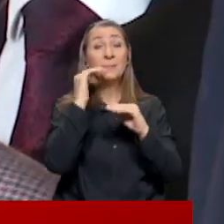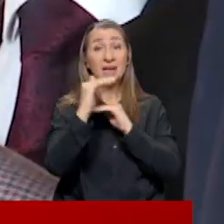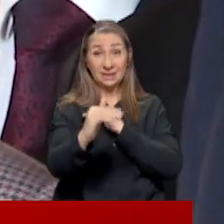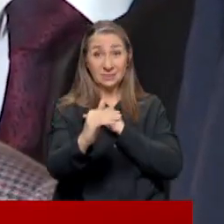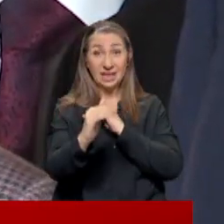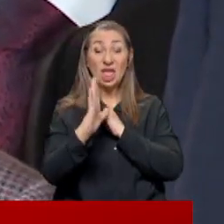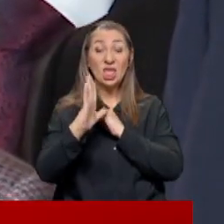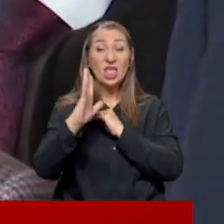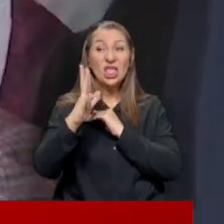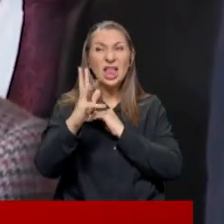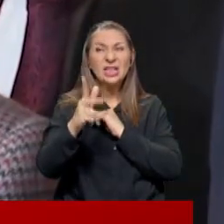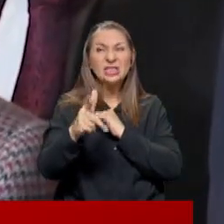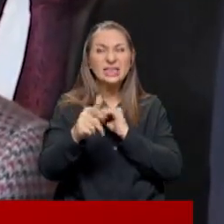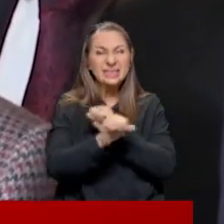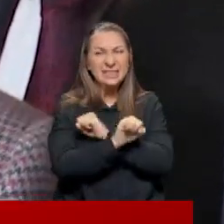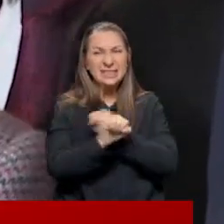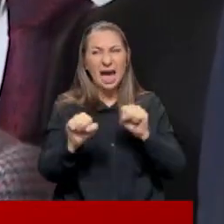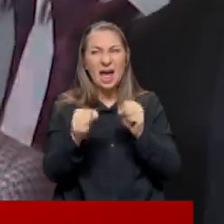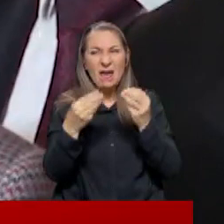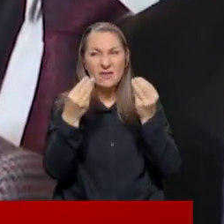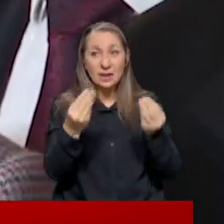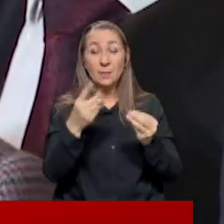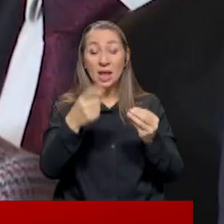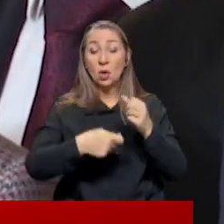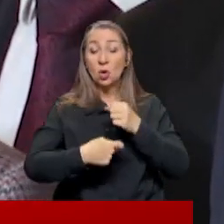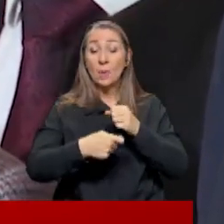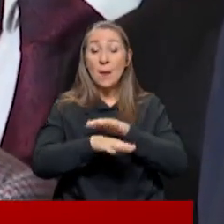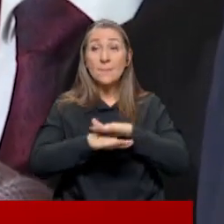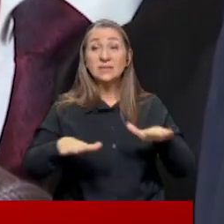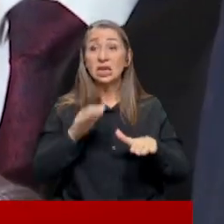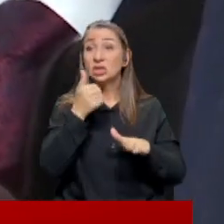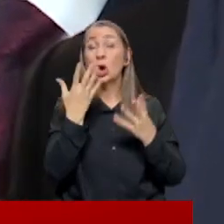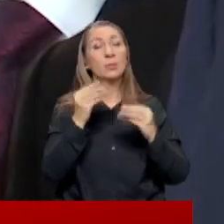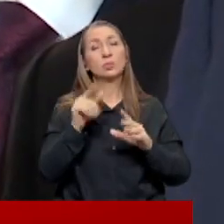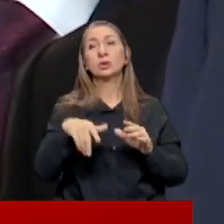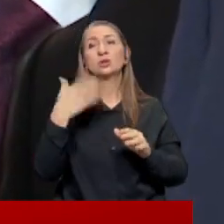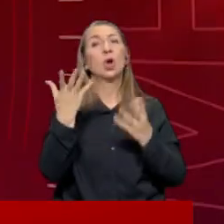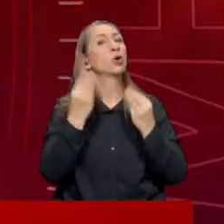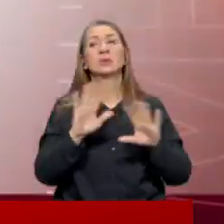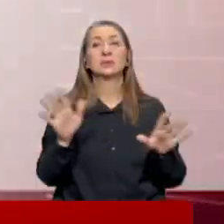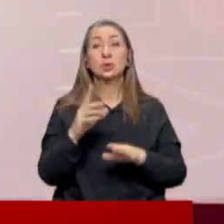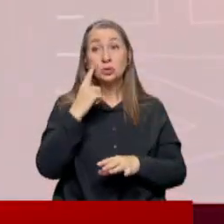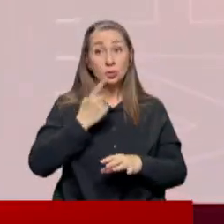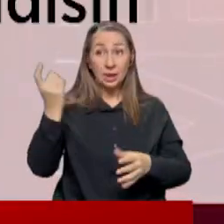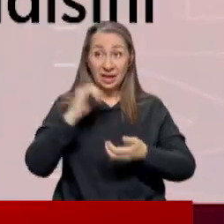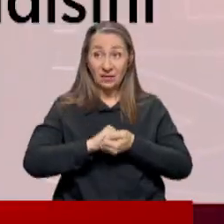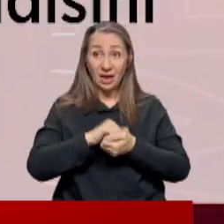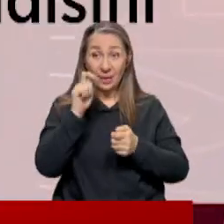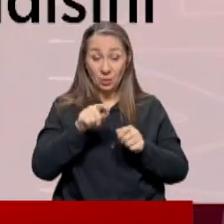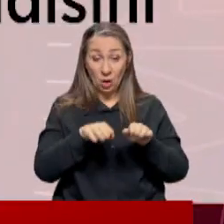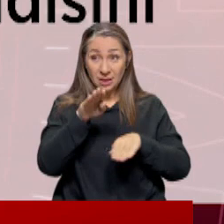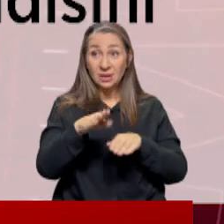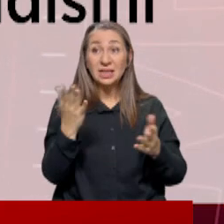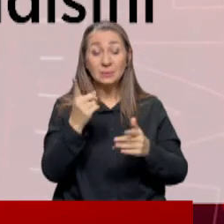Milletimizin geleceğinin heba edildiği bir kumar masasında hiç olmadık, bundan sonra da olmayız. Cumhur İttifakı'nın attığı bu